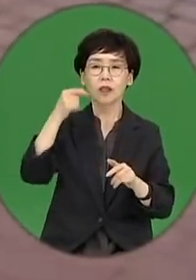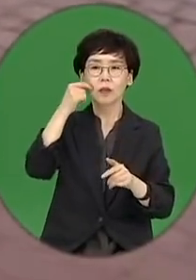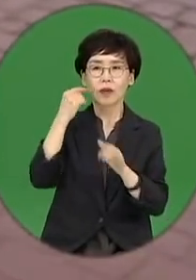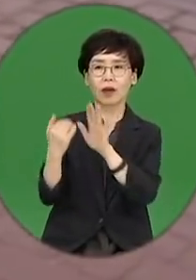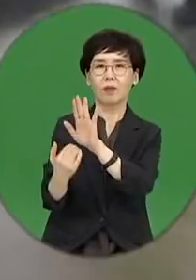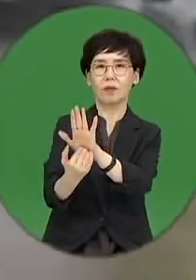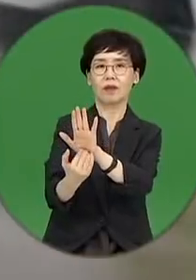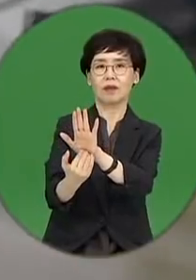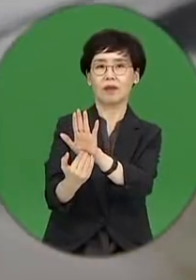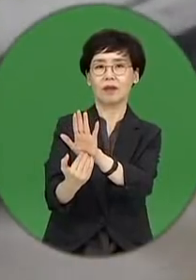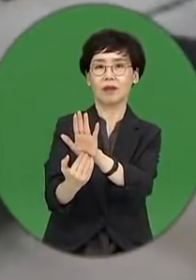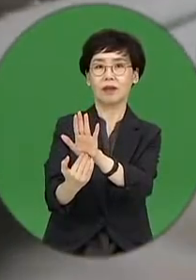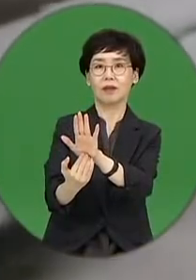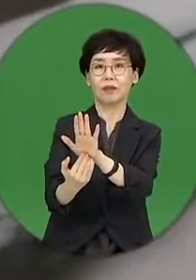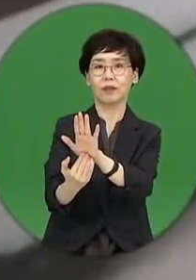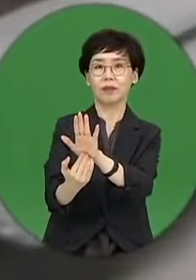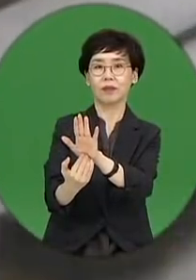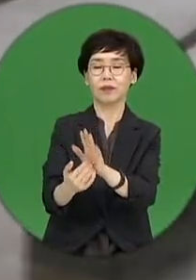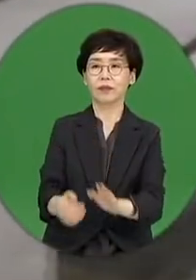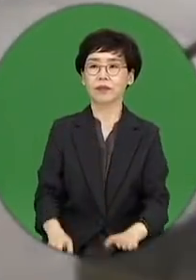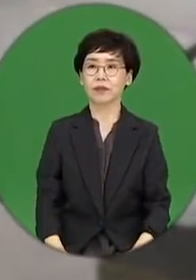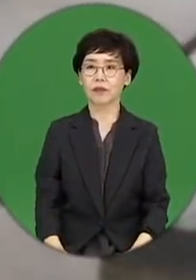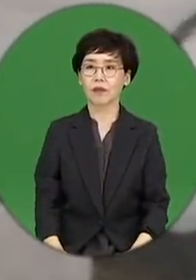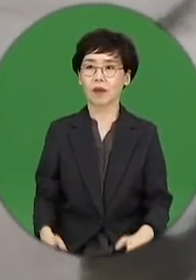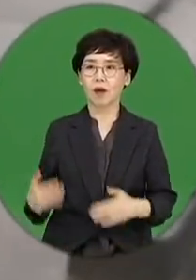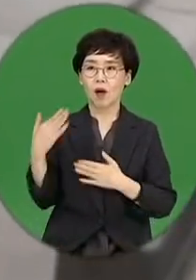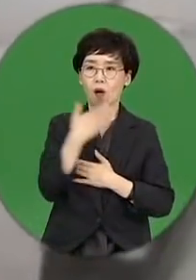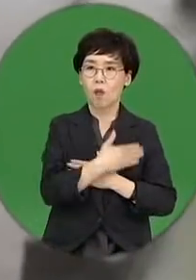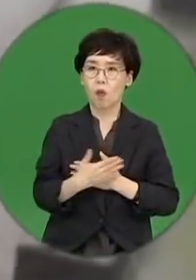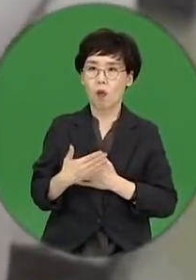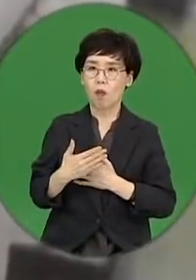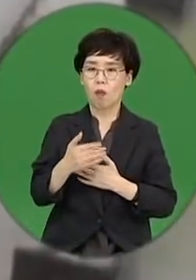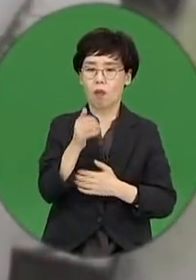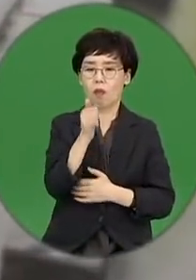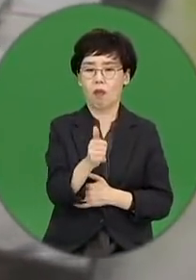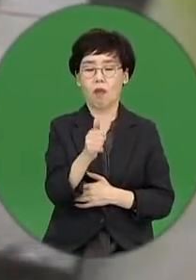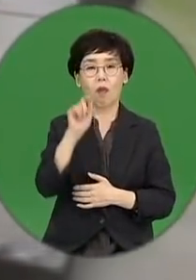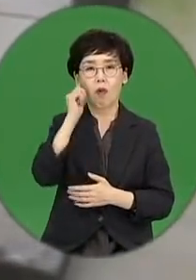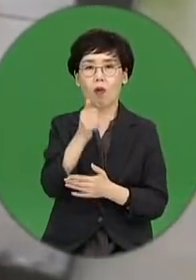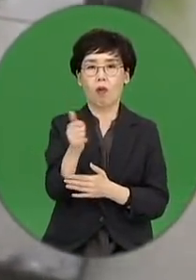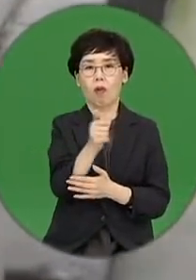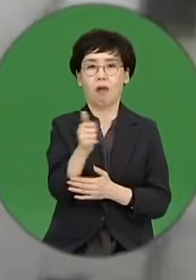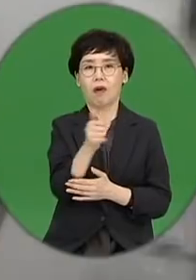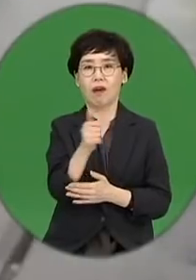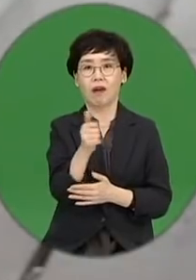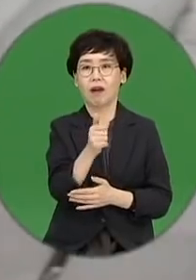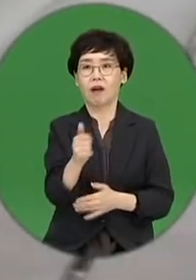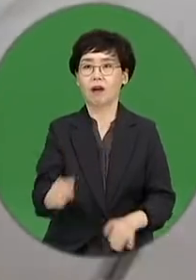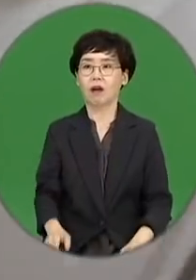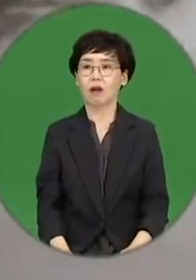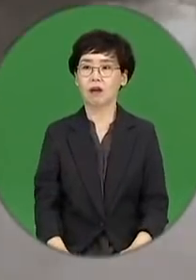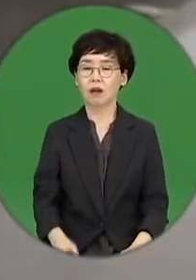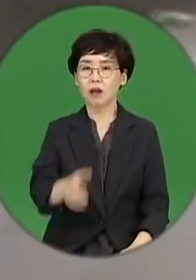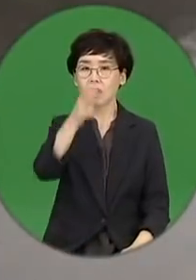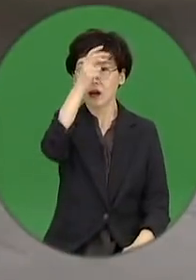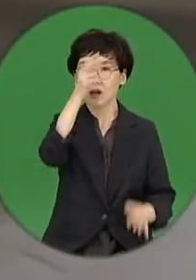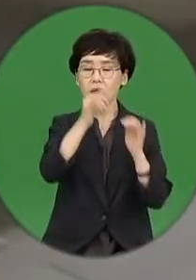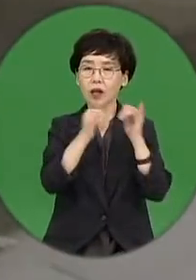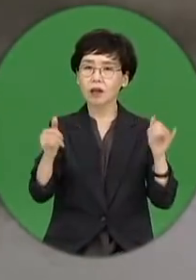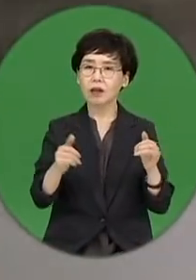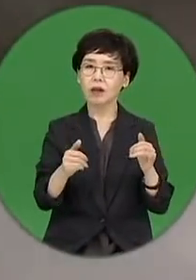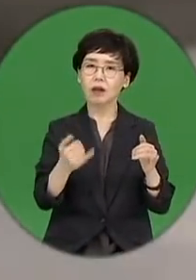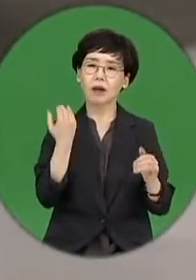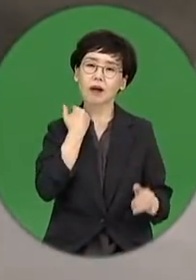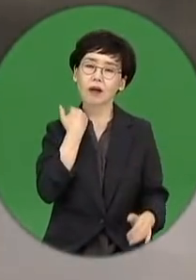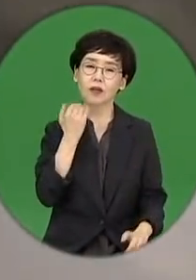폴리스 라인을 치고 있는 모습입니다. 근데 지금 몸을 가누기도 되게 힘들어 보이죠. 네, 경찰관들이 정말 이렇게 안 보이는 곳에서 많은 분들이